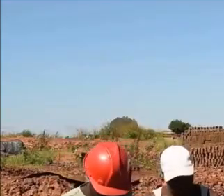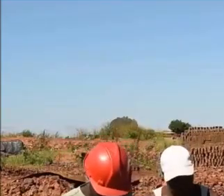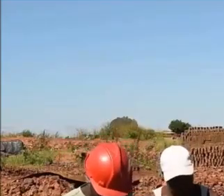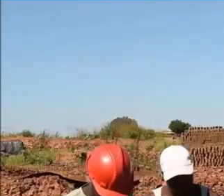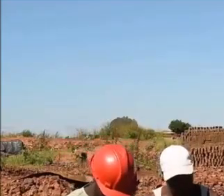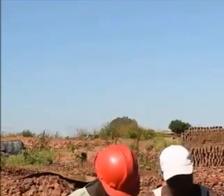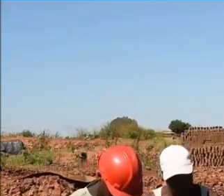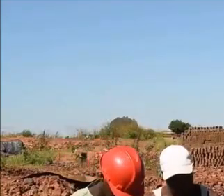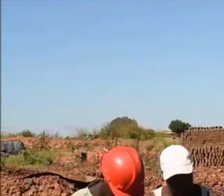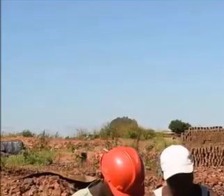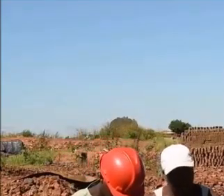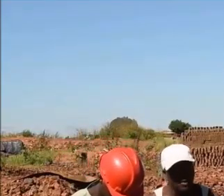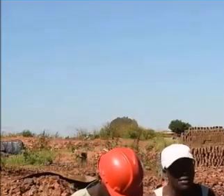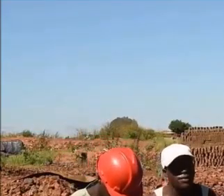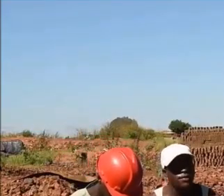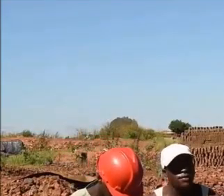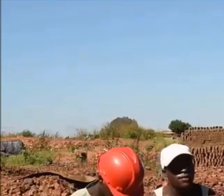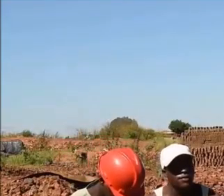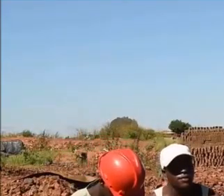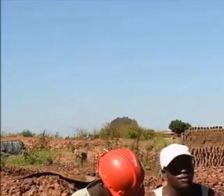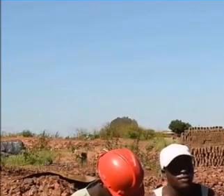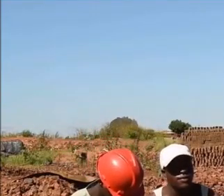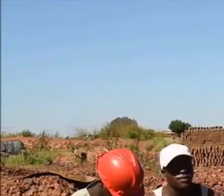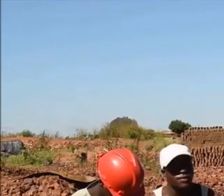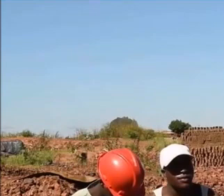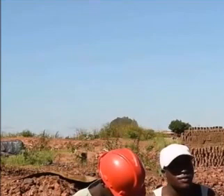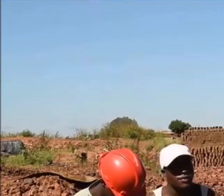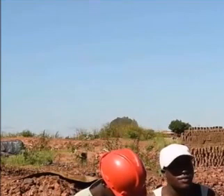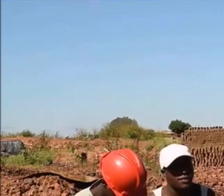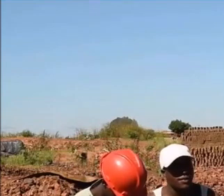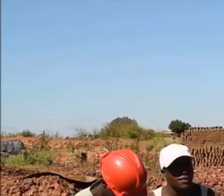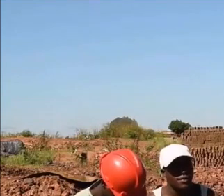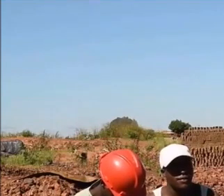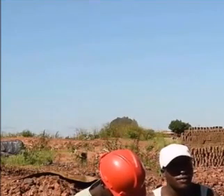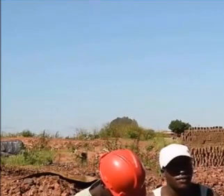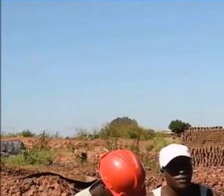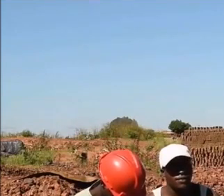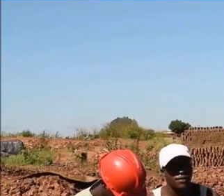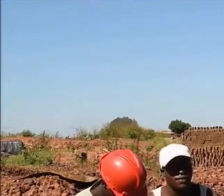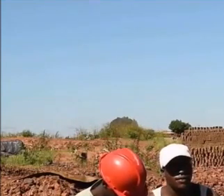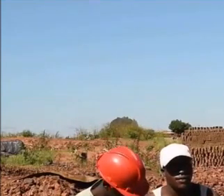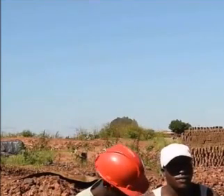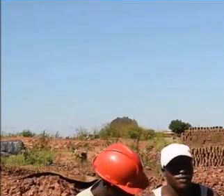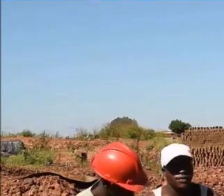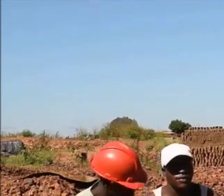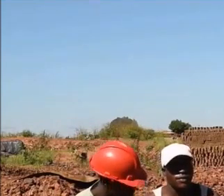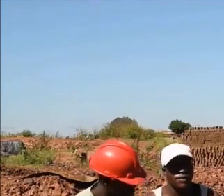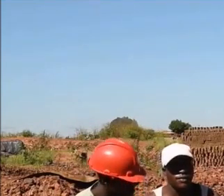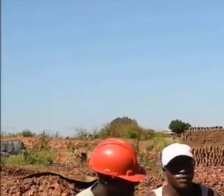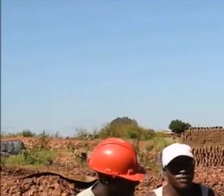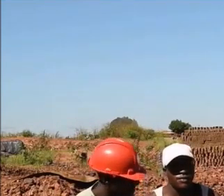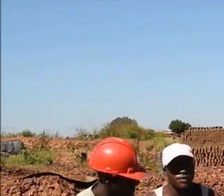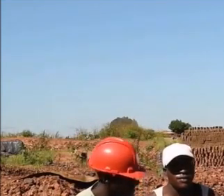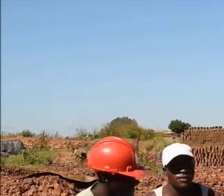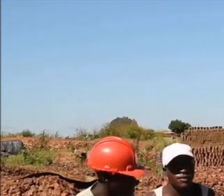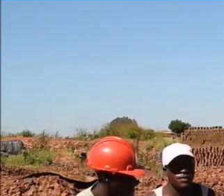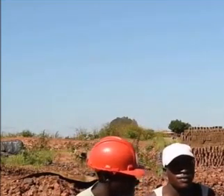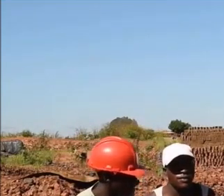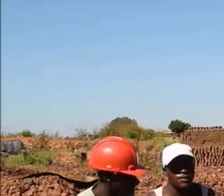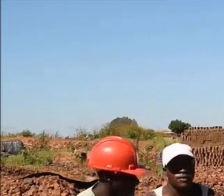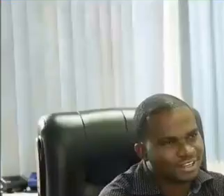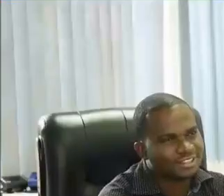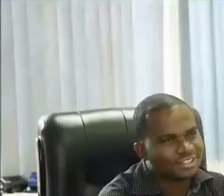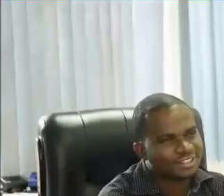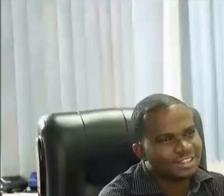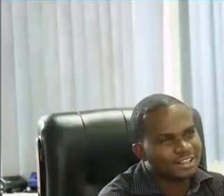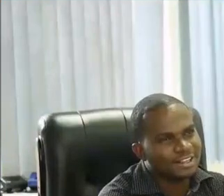gozi batingetaka kufura na kwandiriga. Otherwise tuswira tuma bawa tapedza basa tuswira timadulu titangana na mainini